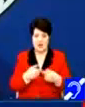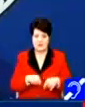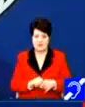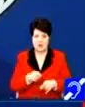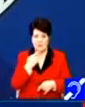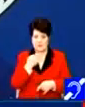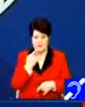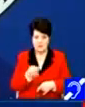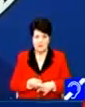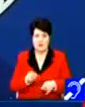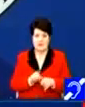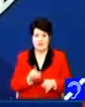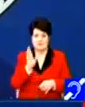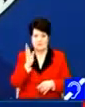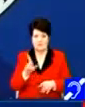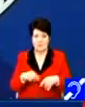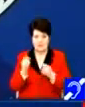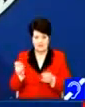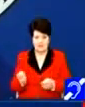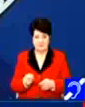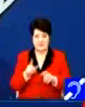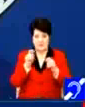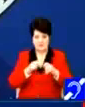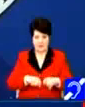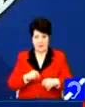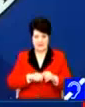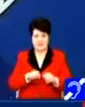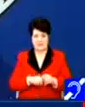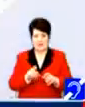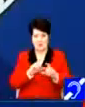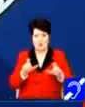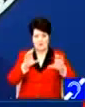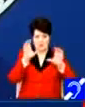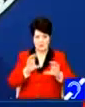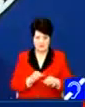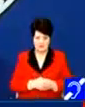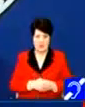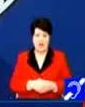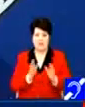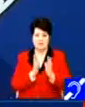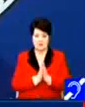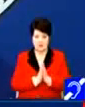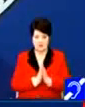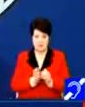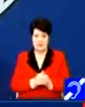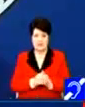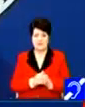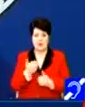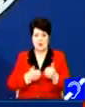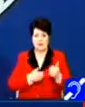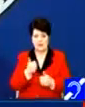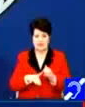am menționat, această contestație va fi transmisă spre examinare Curții Constituționale. A solicitat